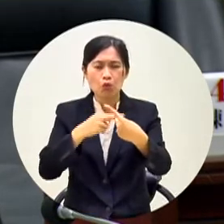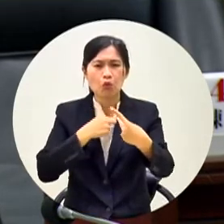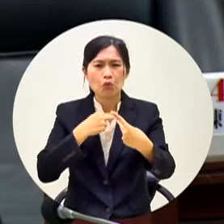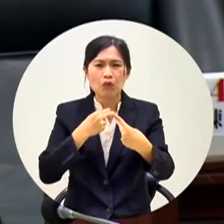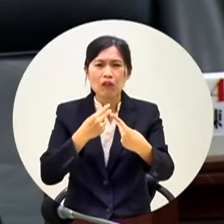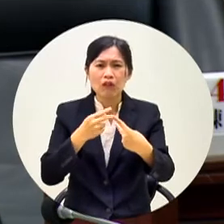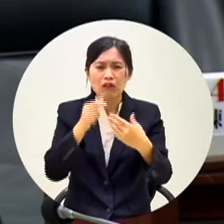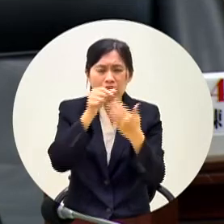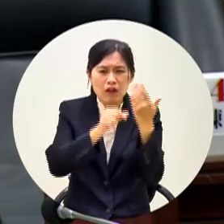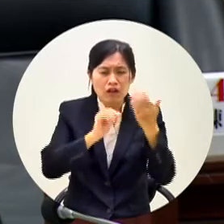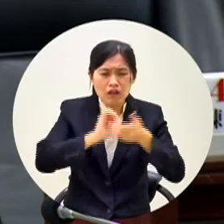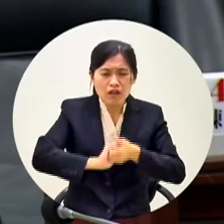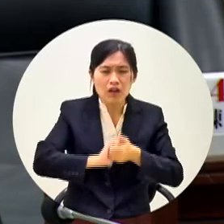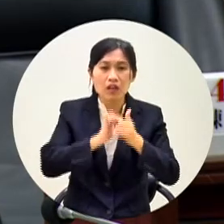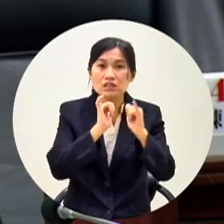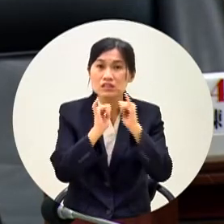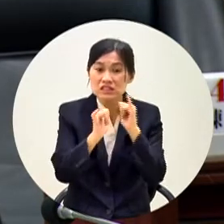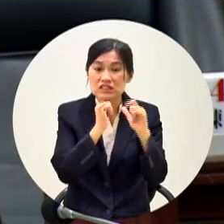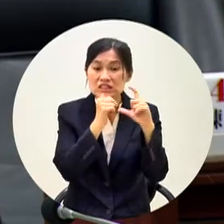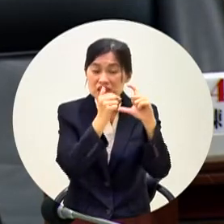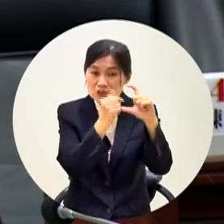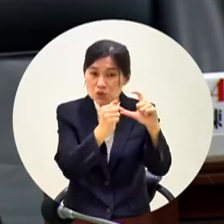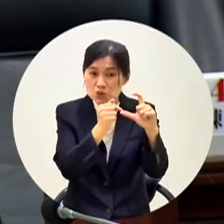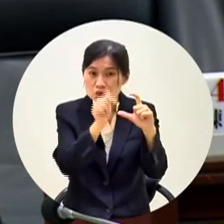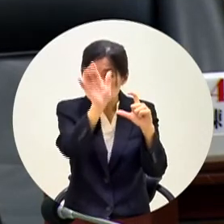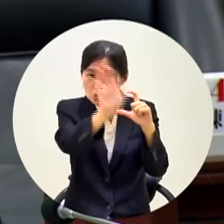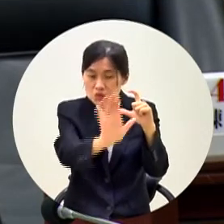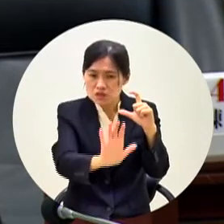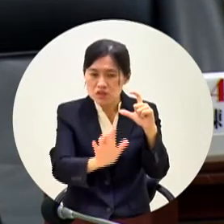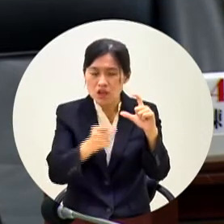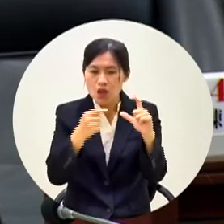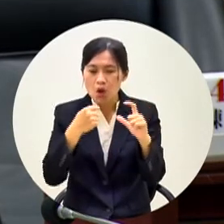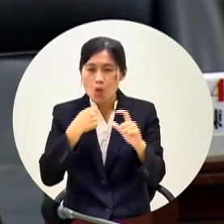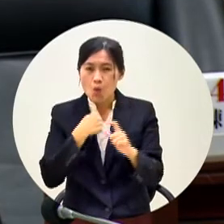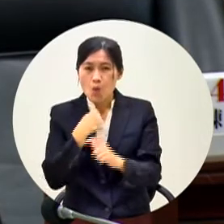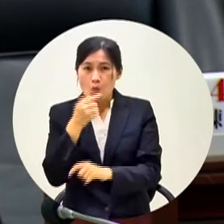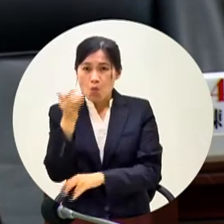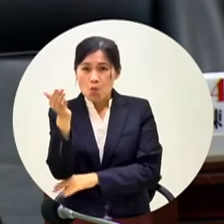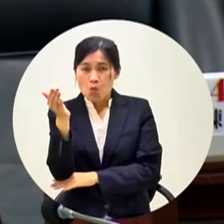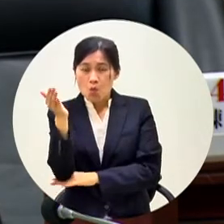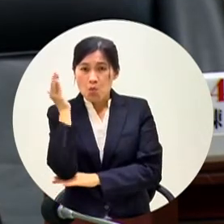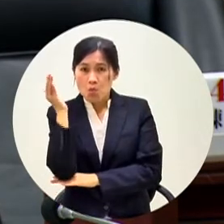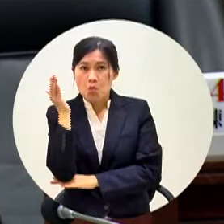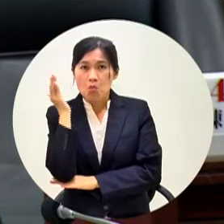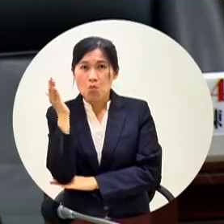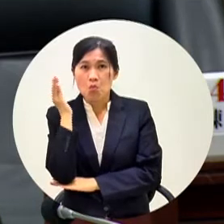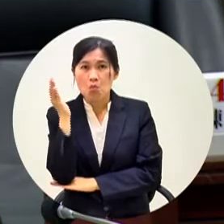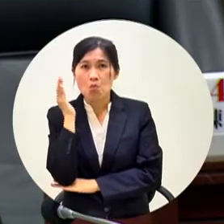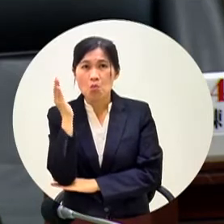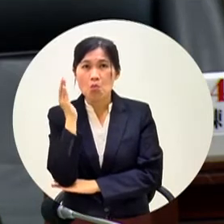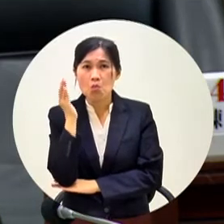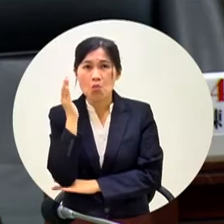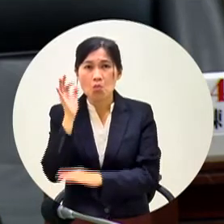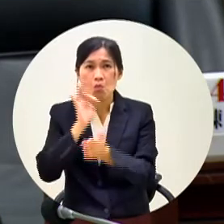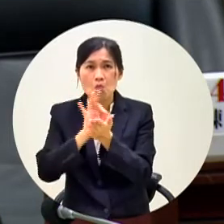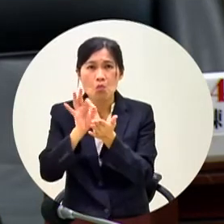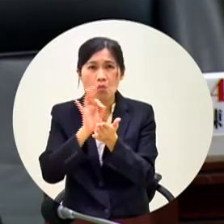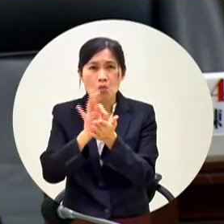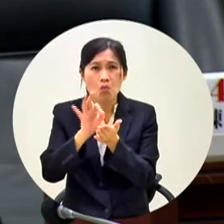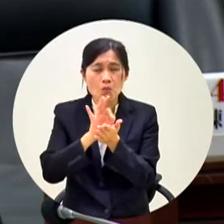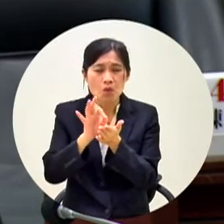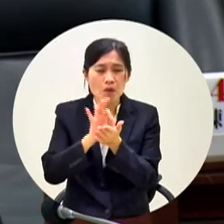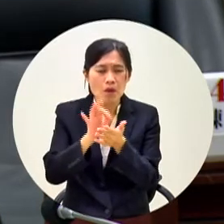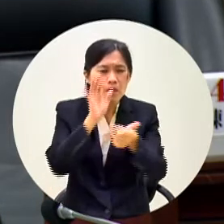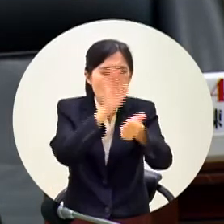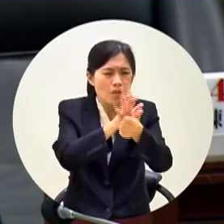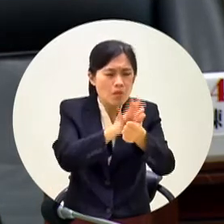社区型的，按市府袂当经费去甲铺这个路。